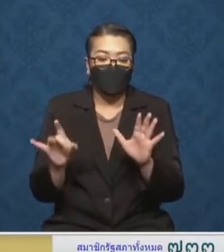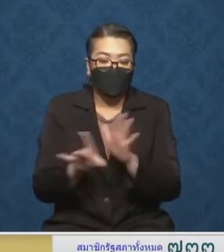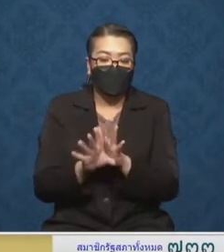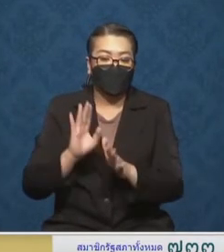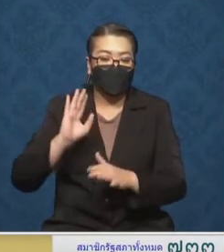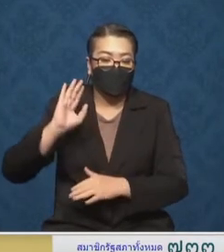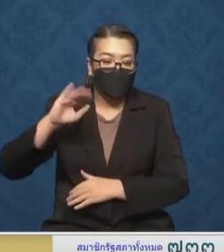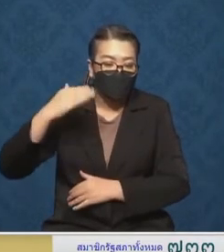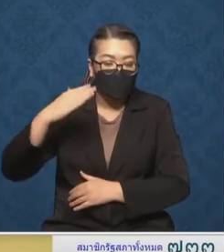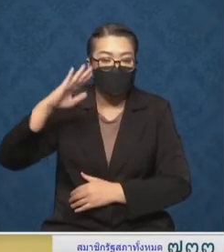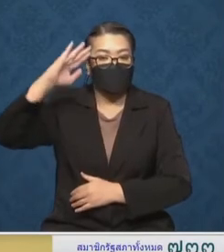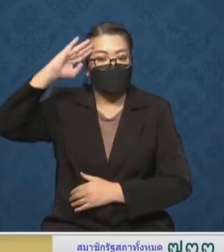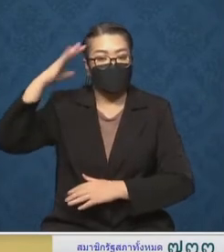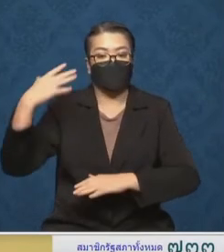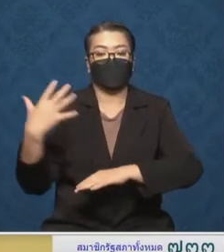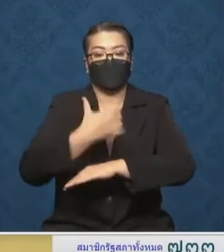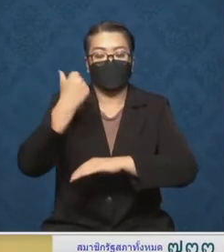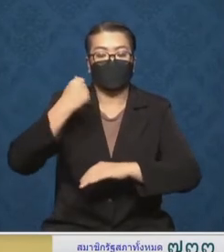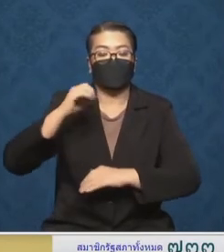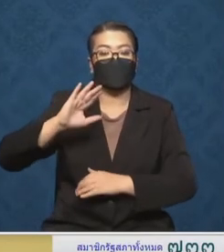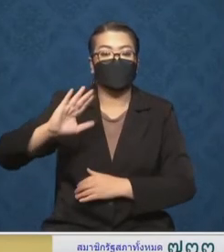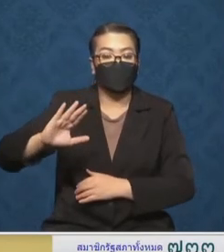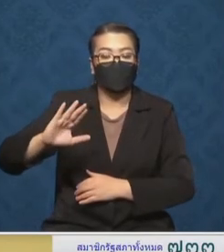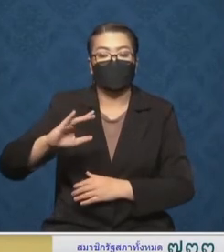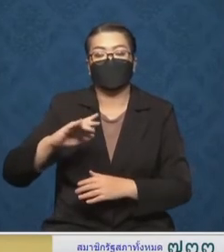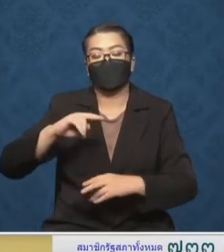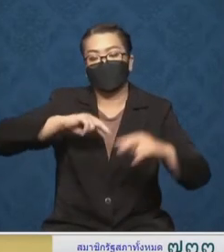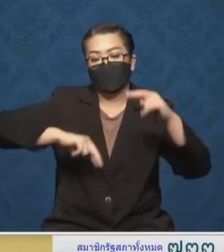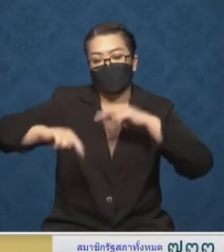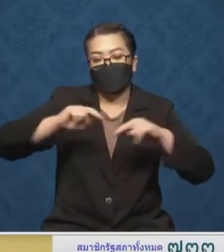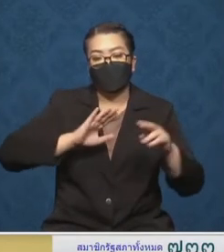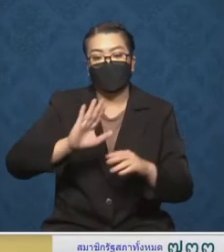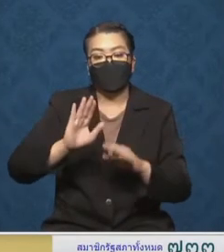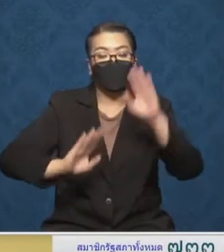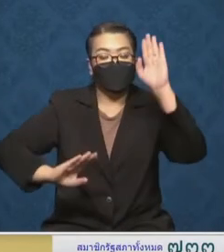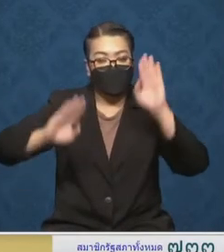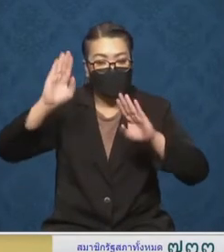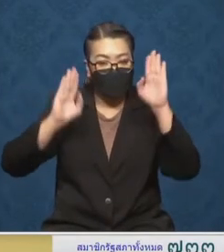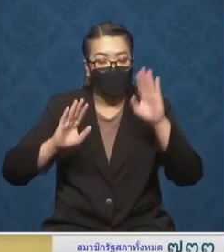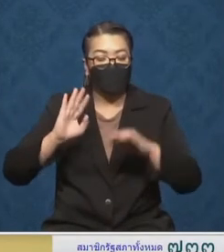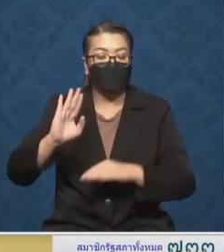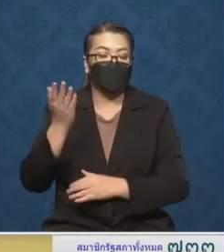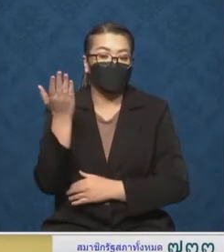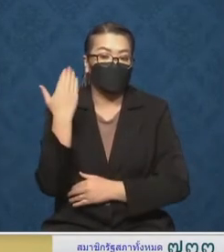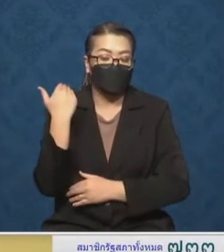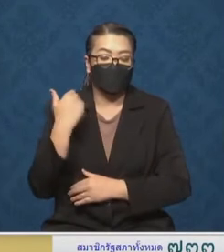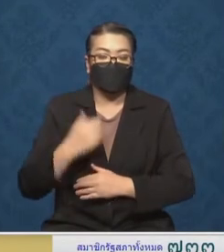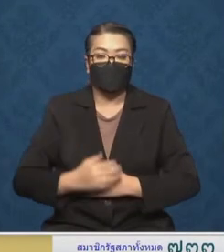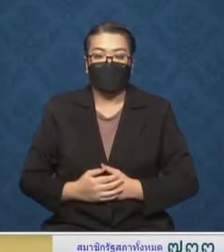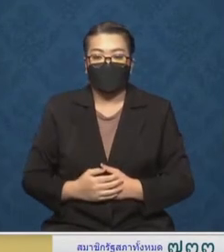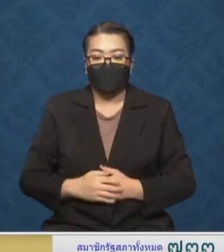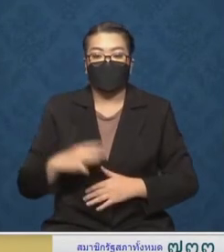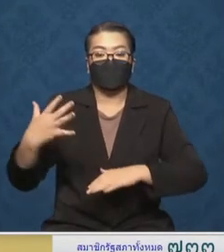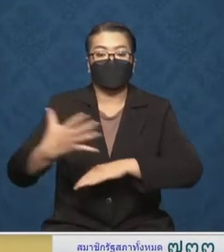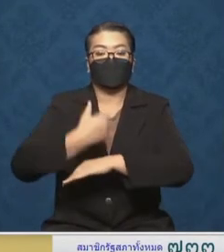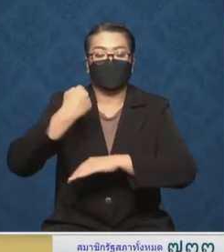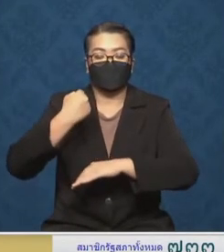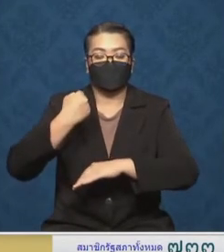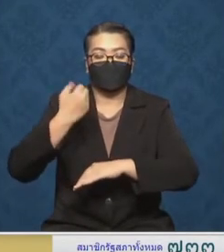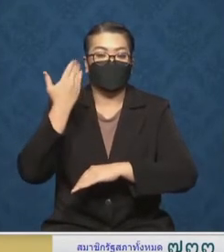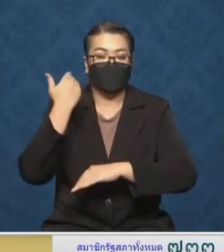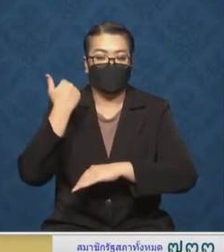2549โดยคณะปฏิรูปการปกครองในระบอบประชาธิปไตยอันมีพระมหากษัตริย์ทรงเป็นประมุขค่ะ